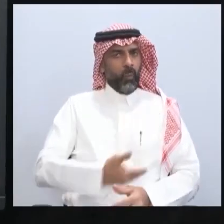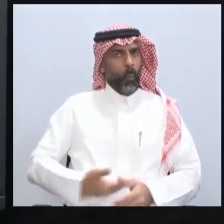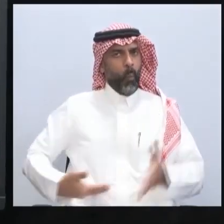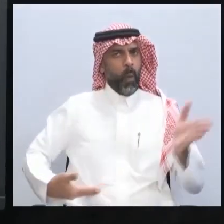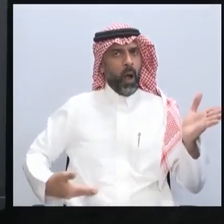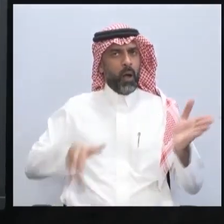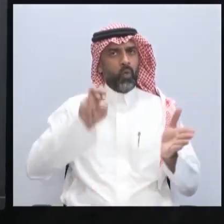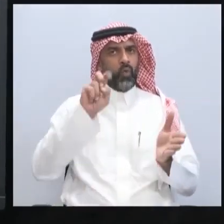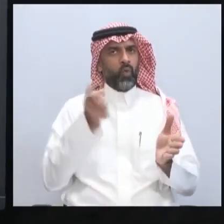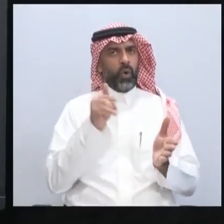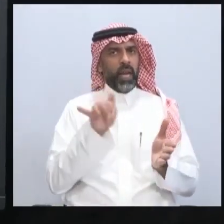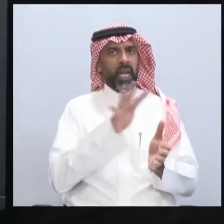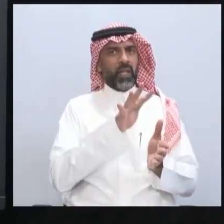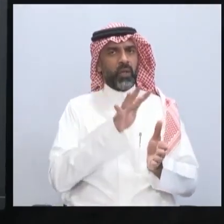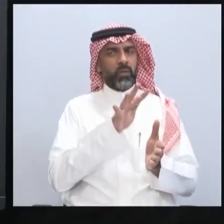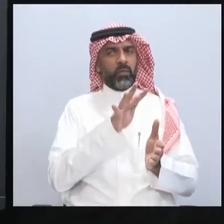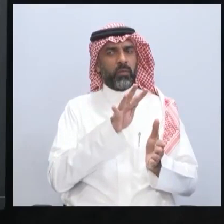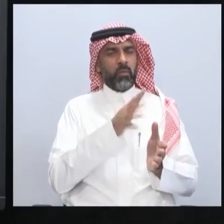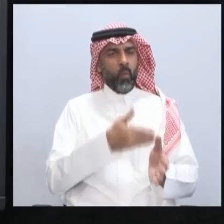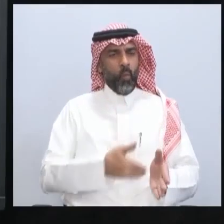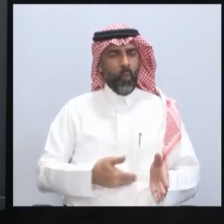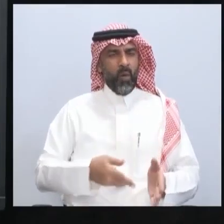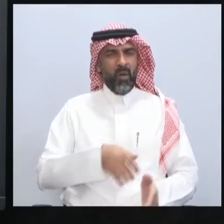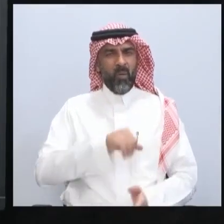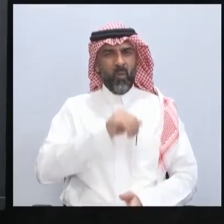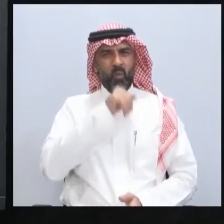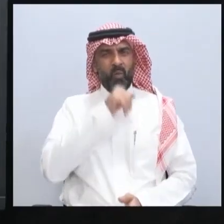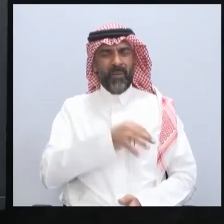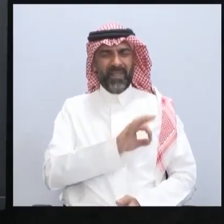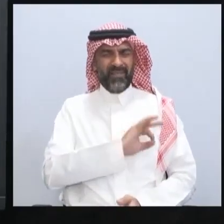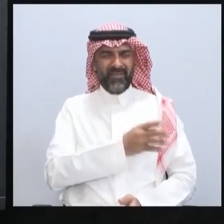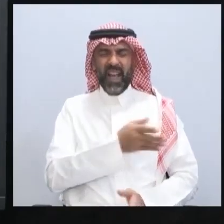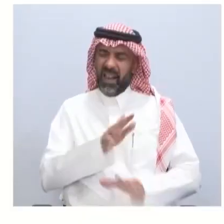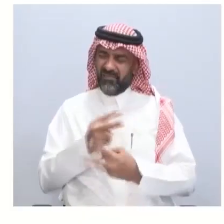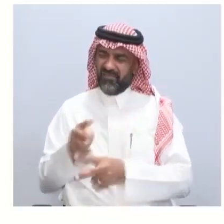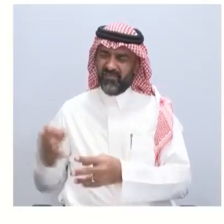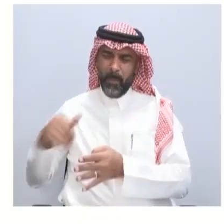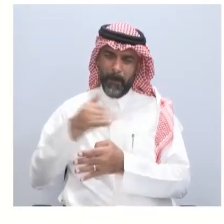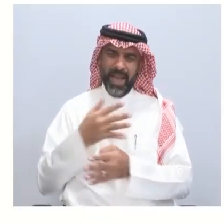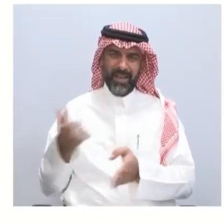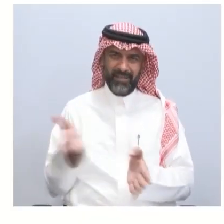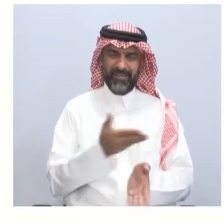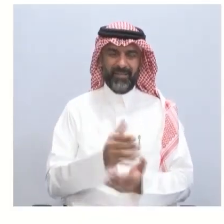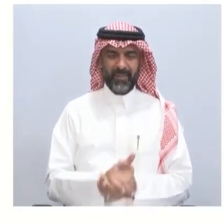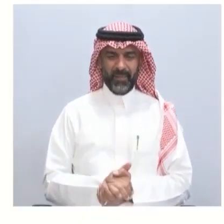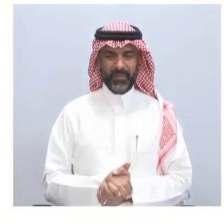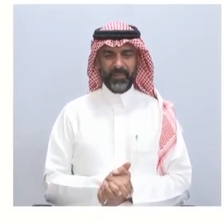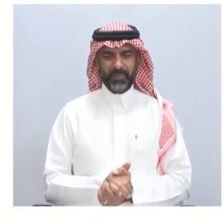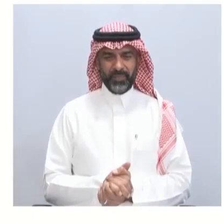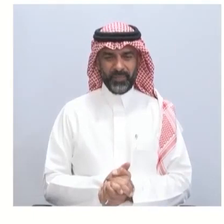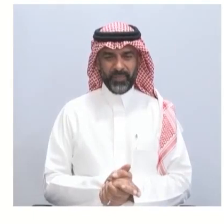منهم المحدثون والمفسرون والعلماء وعندما كما تذكرون ابنائي وبنات